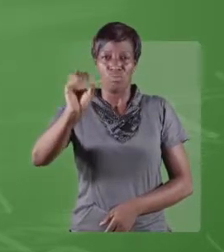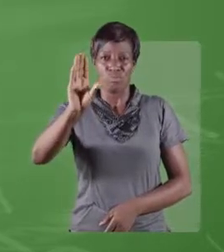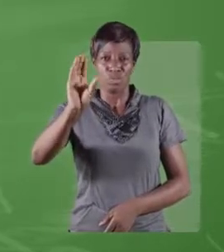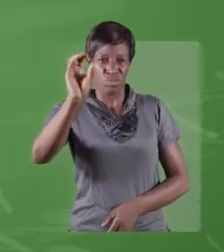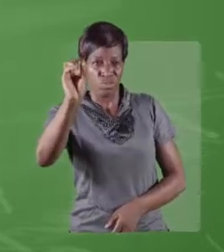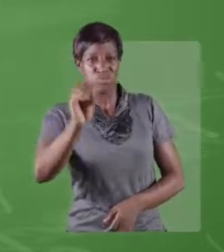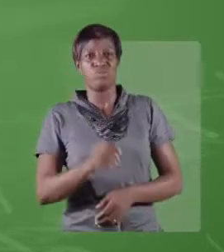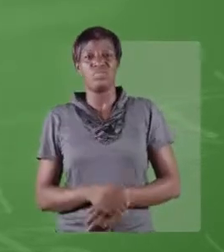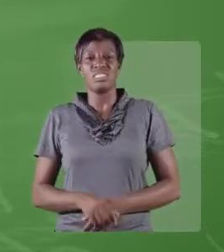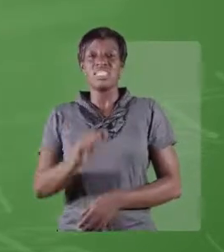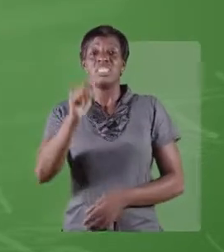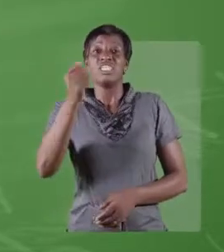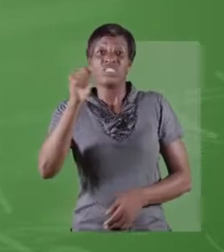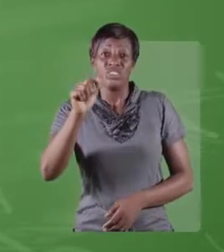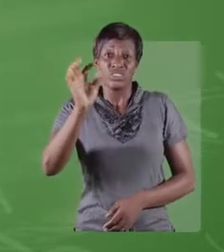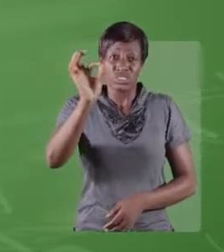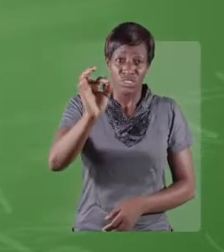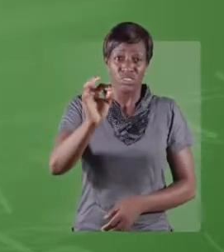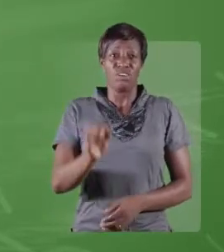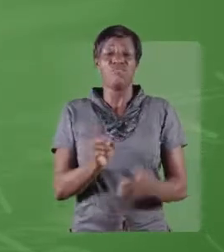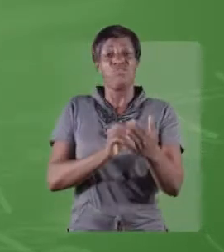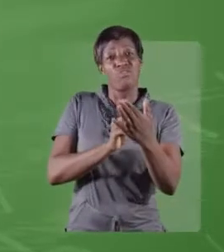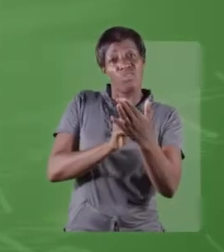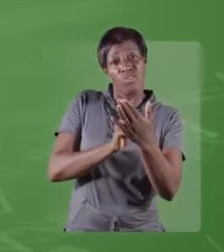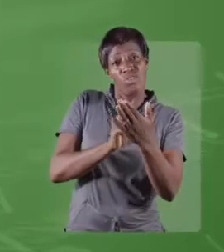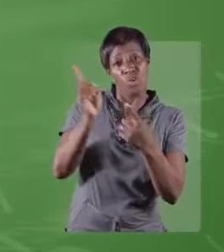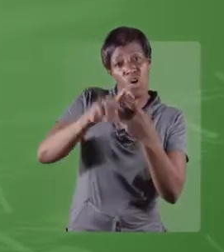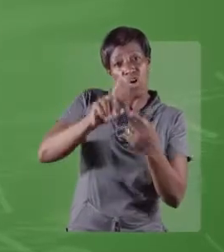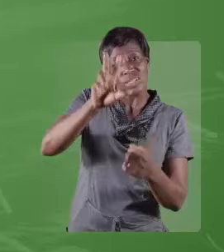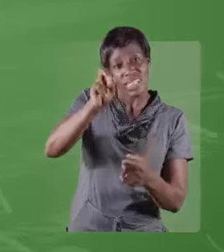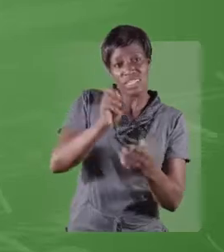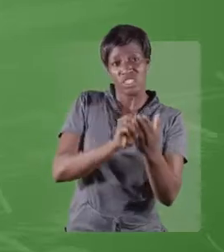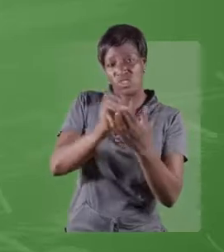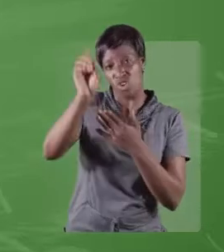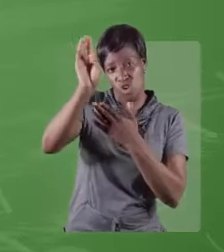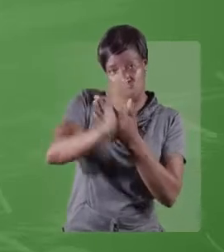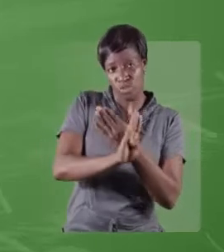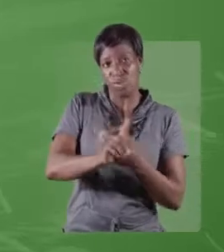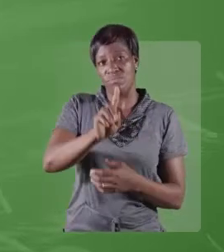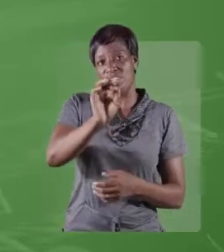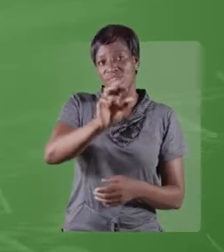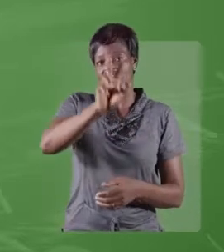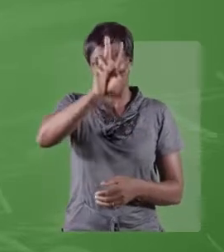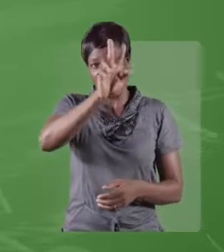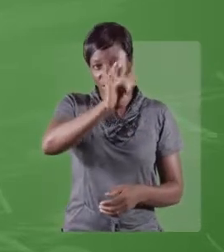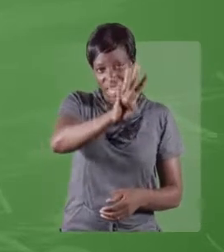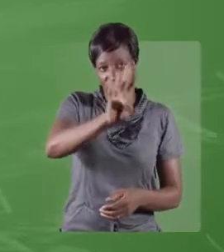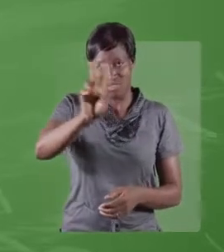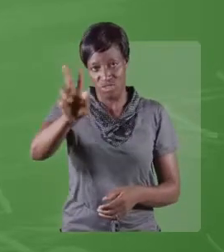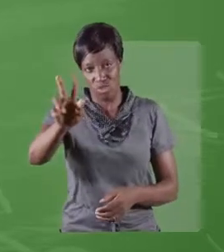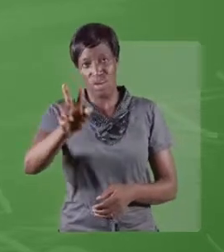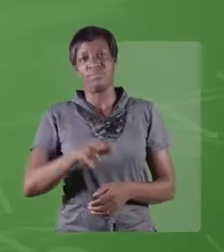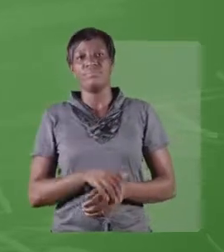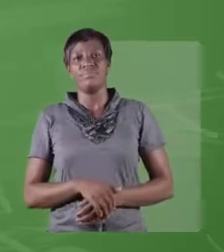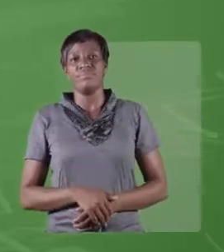1943. À l'issue de cette conférence, une déclaration des ministres des Affaires étrangères des États-Unis, du